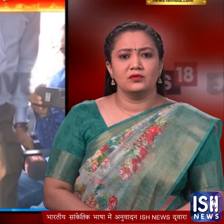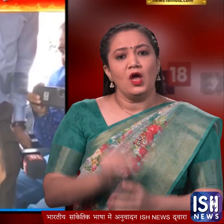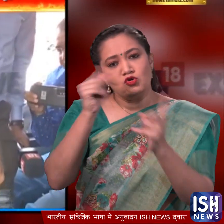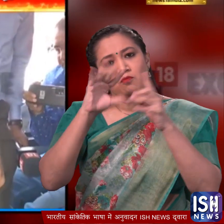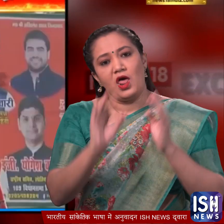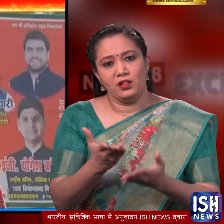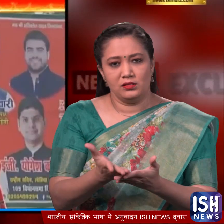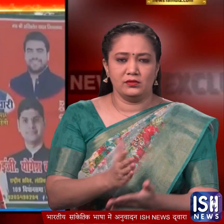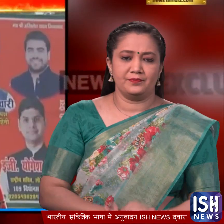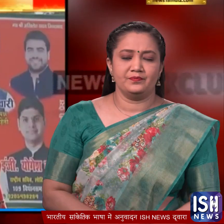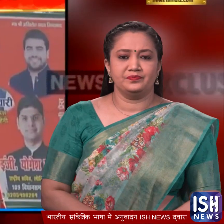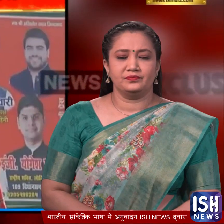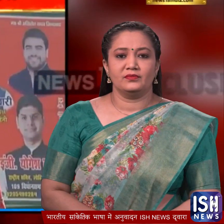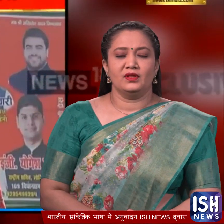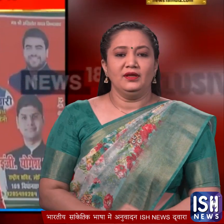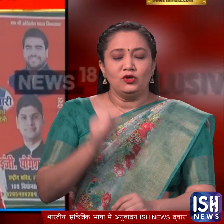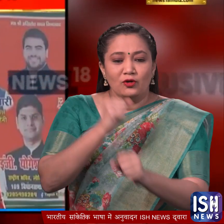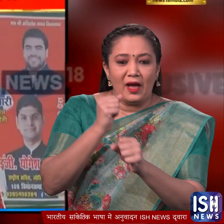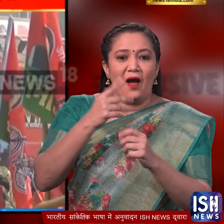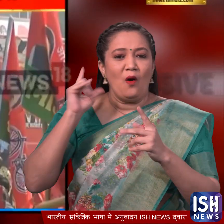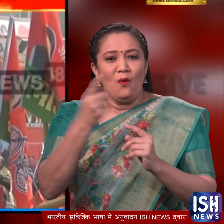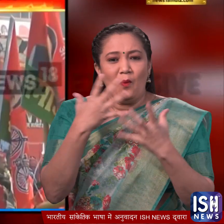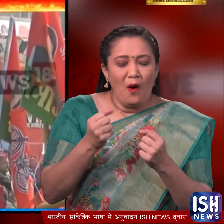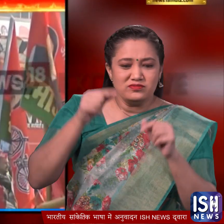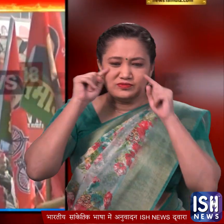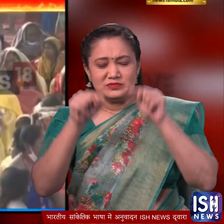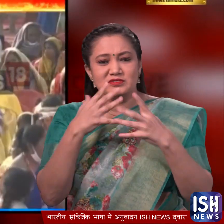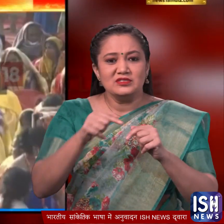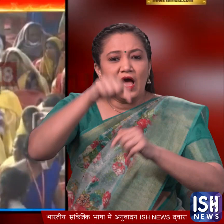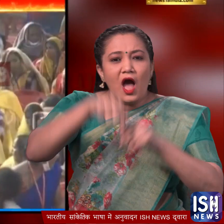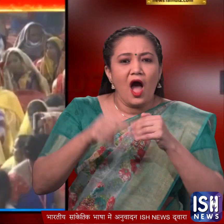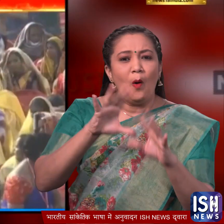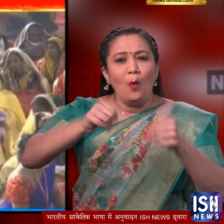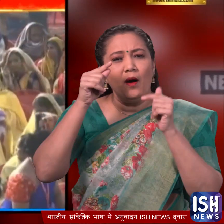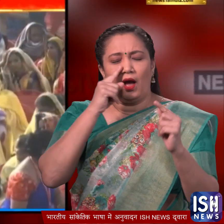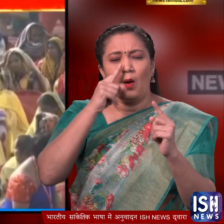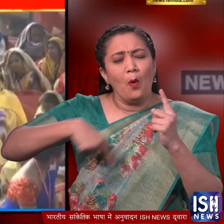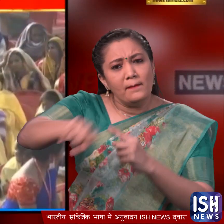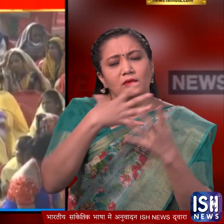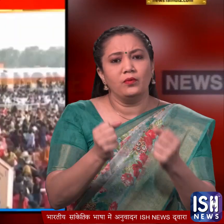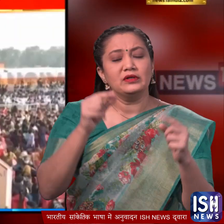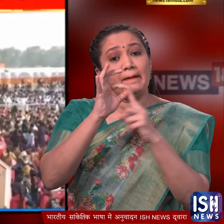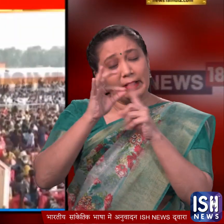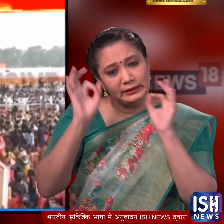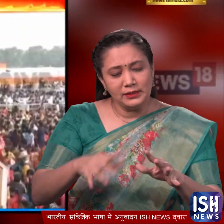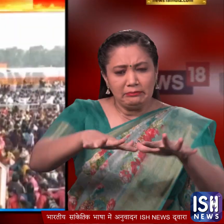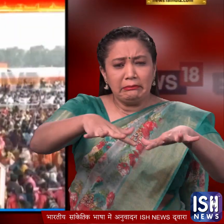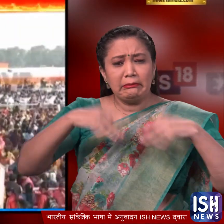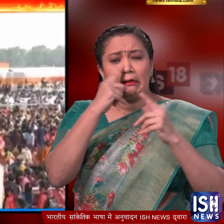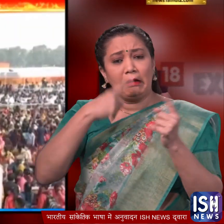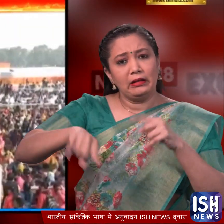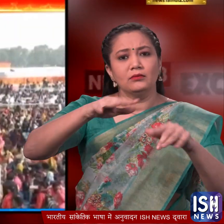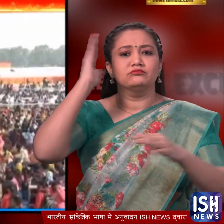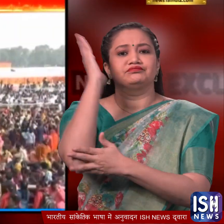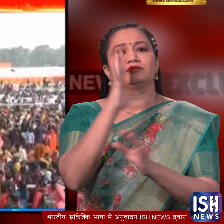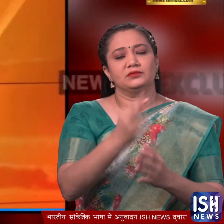रहा है तो वो उत्तर प्रदेश है। यूपी की सियासी जंग जीतने के लिए सभी दलों की नजर महिलाओं पर है और प्रयागराज की रैली में इसी की झलक देखने